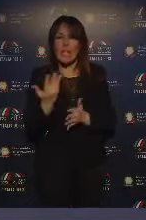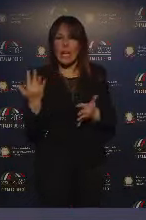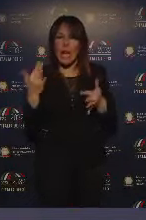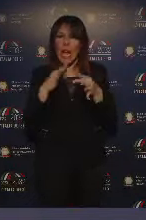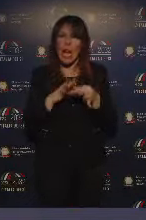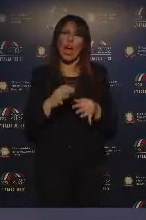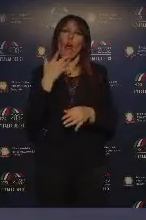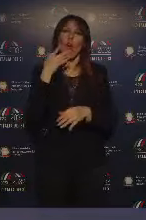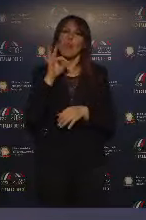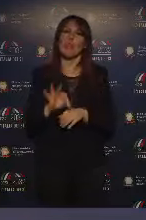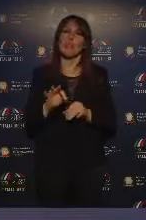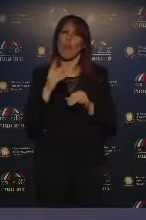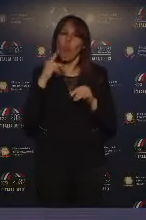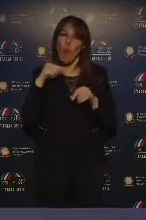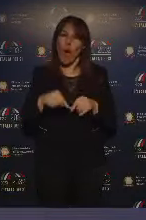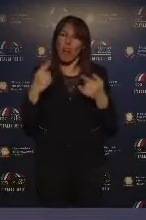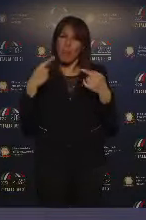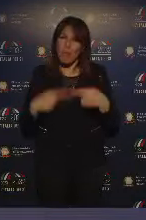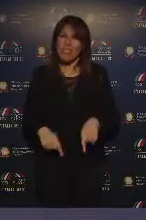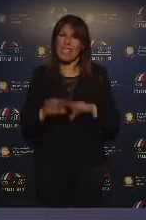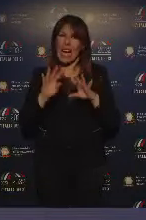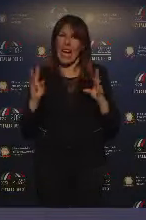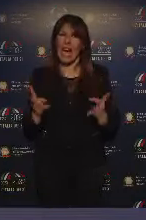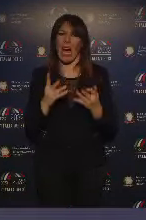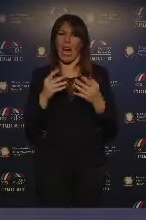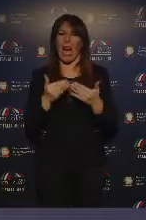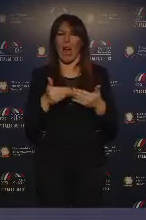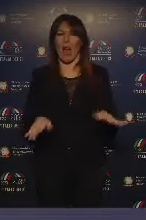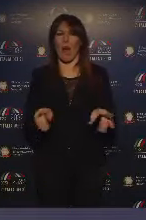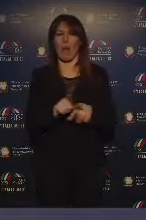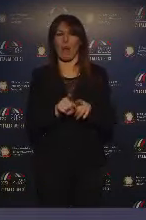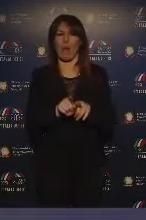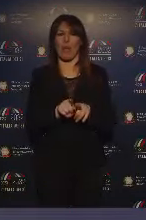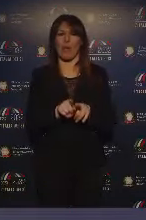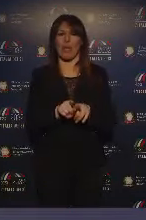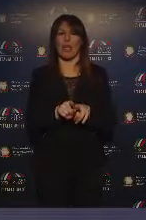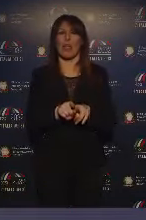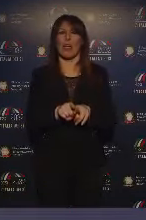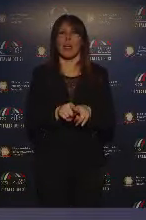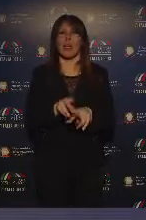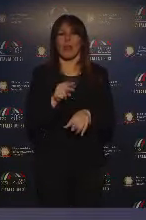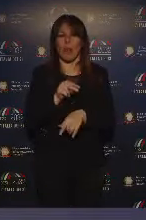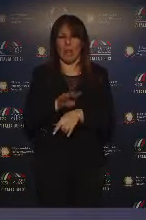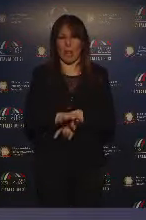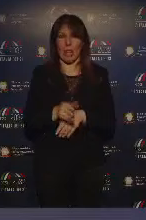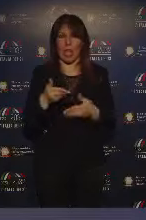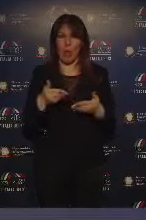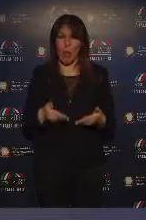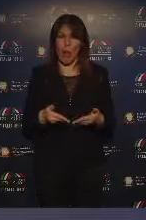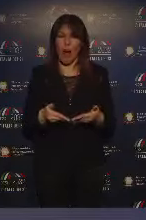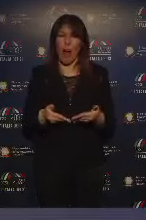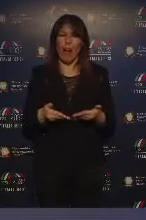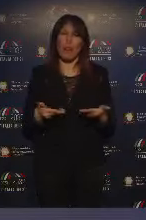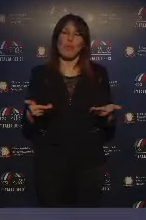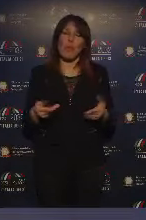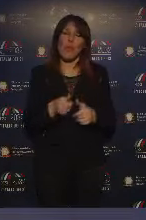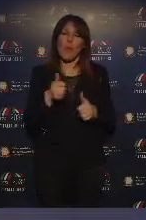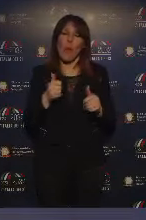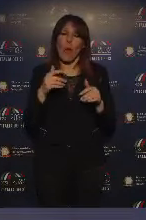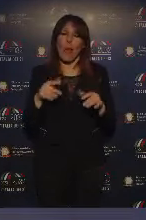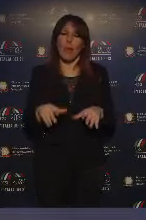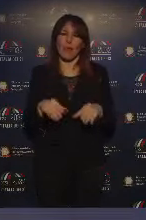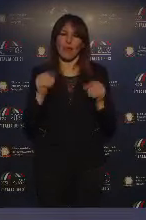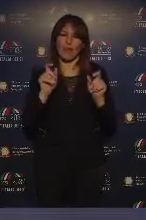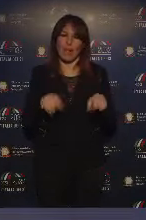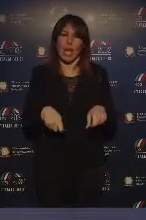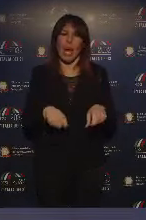aprire i cantieri Nell'anno del Signore 2024 e penso che sarà un esempio un modello